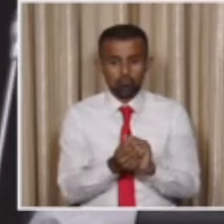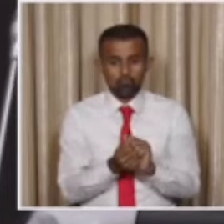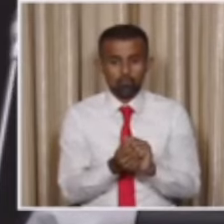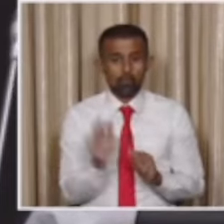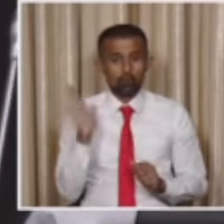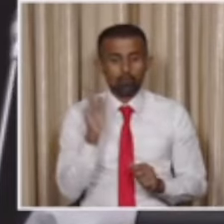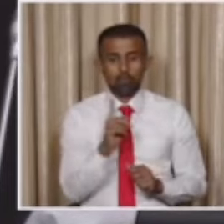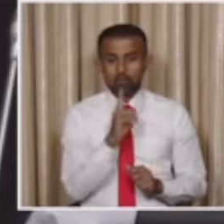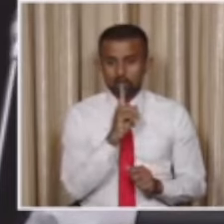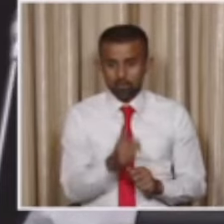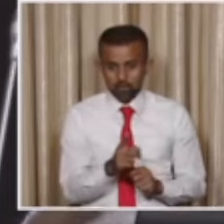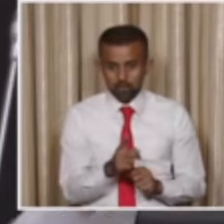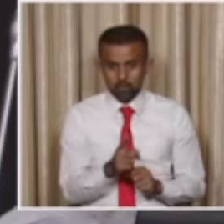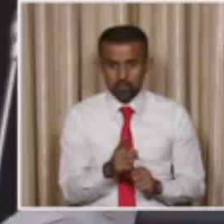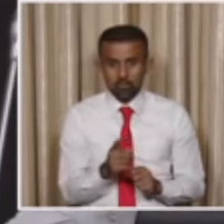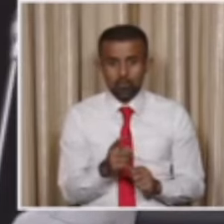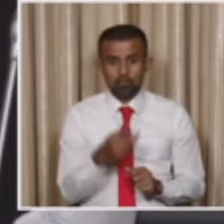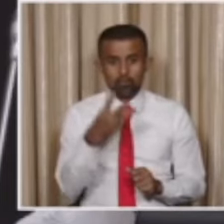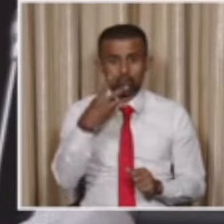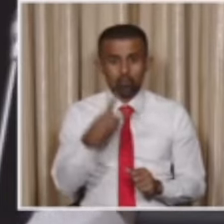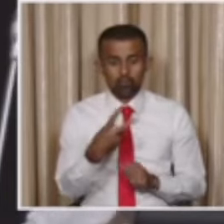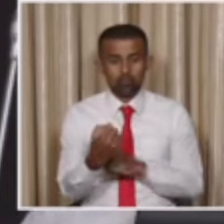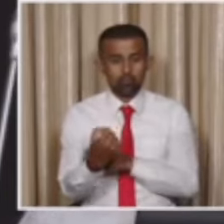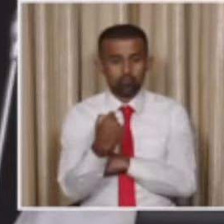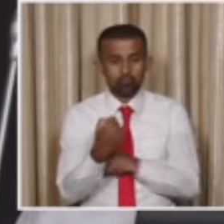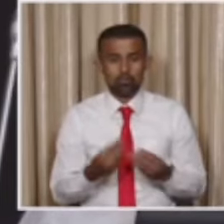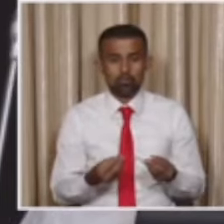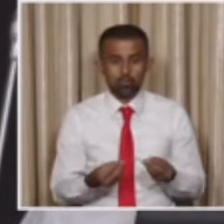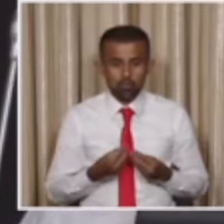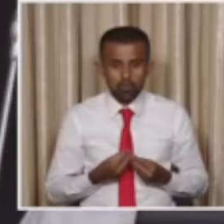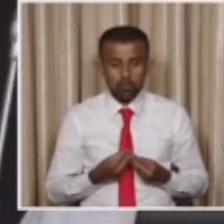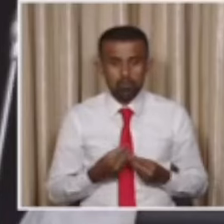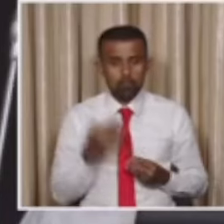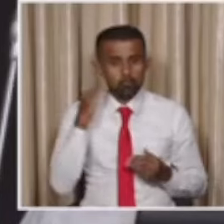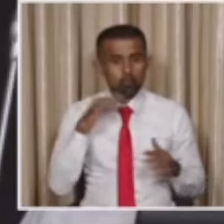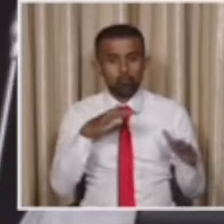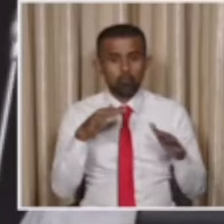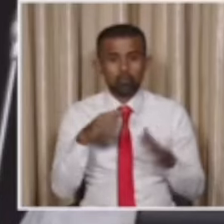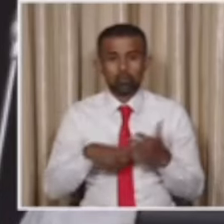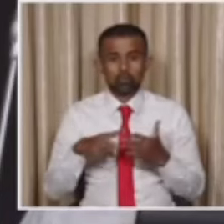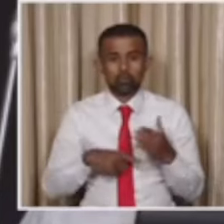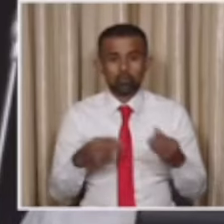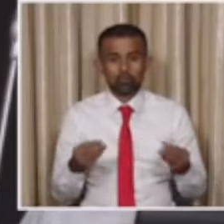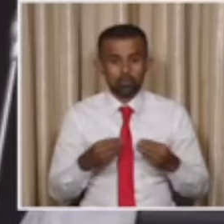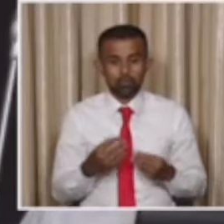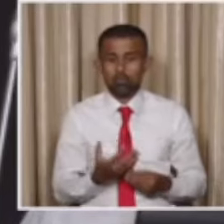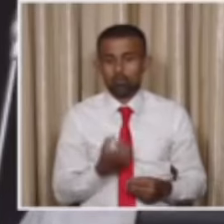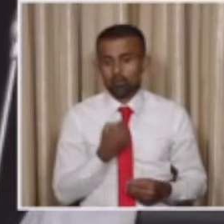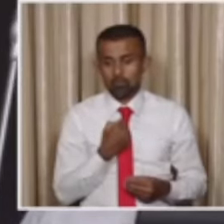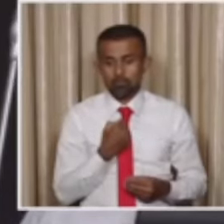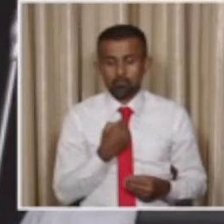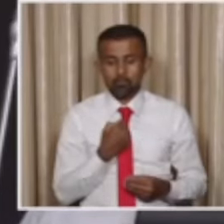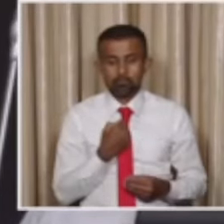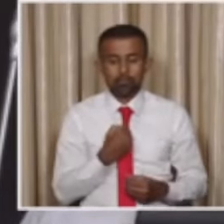සඳහන් කරලා අවශ්‍ය 3 දෙක බලය අරගෙන අවශ්‍ය නම් ජනමත විචාරණ තියලා තමයි ඒක කරන්න පුළුවන් කියලා.